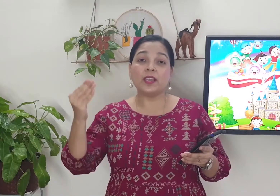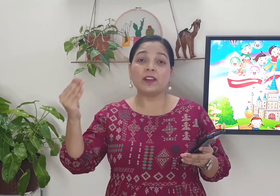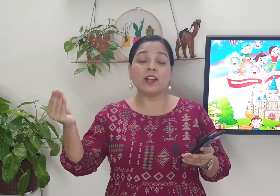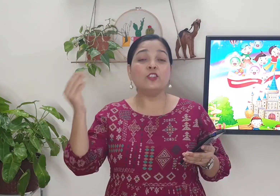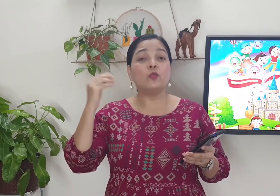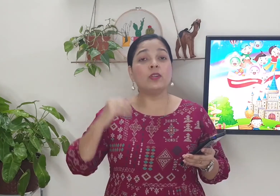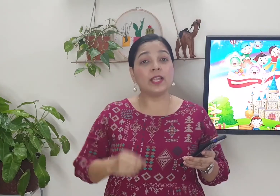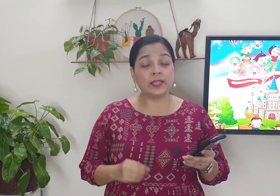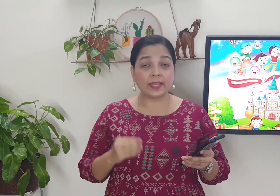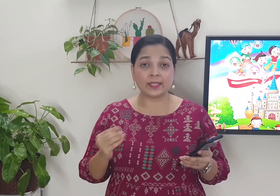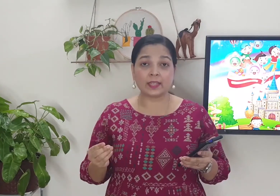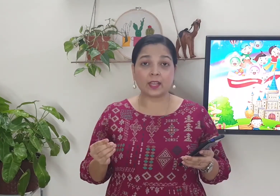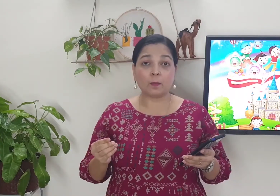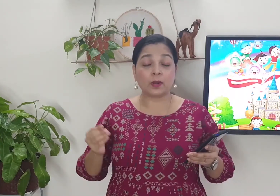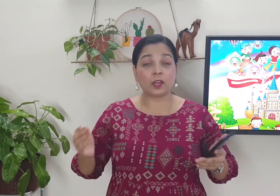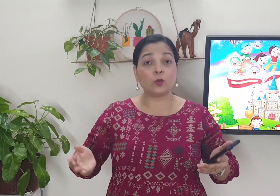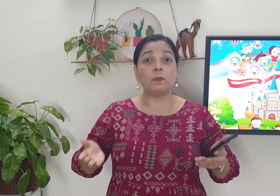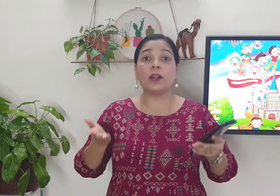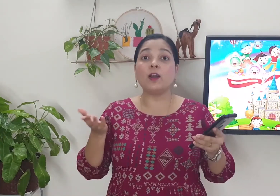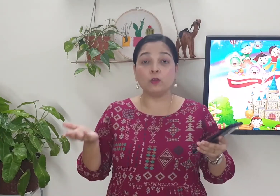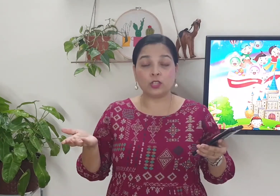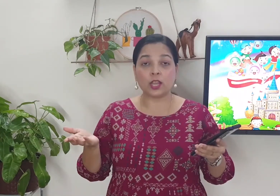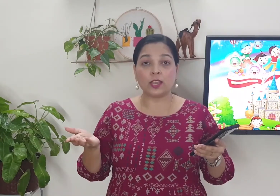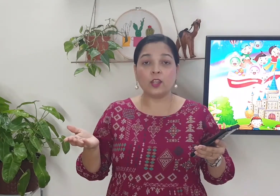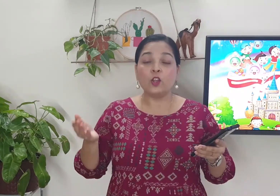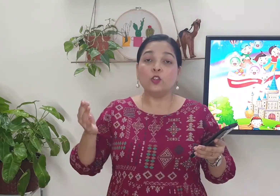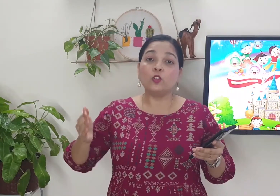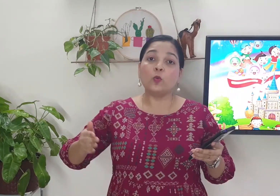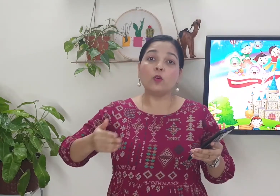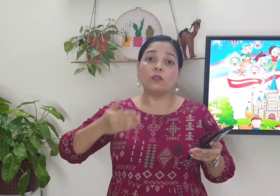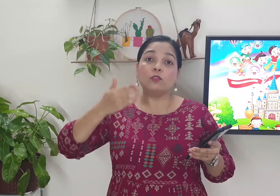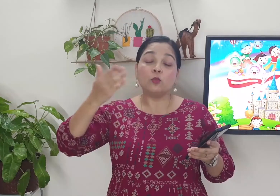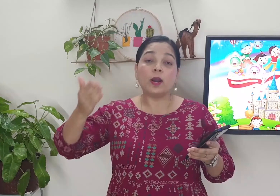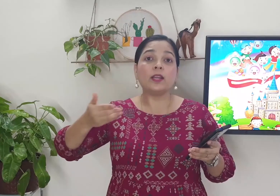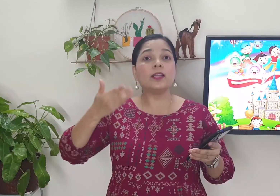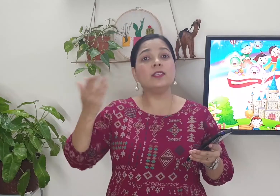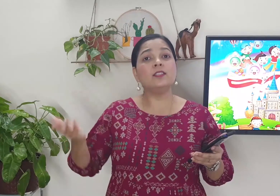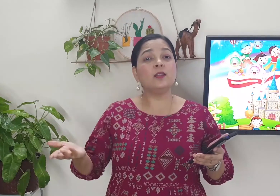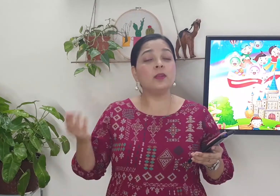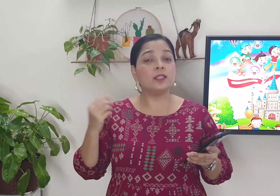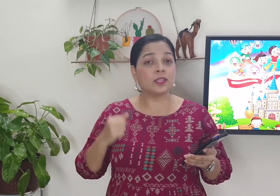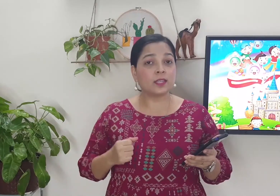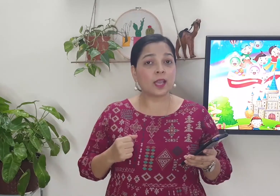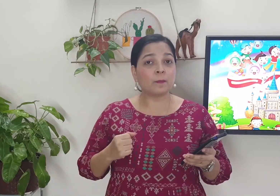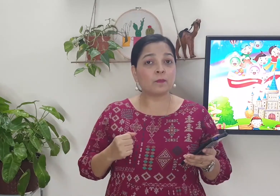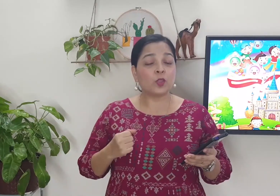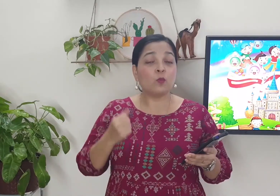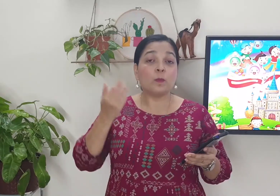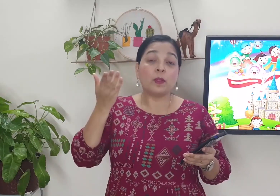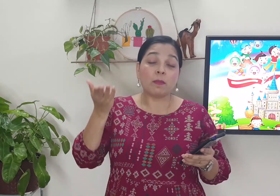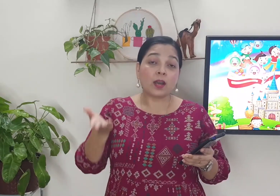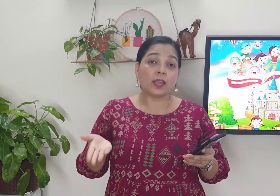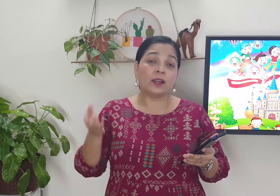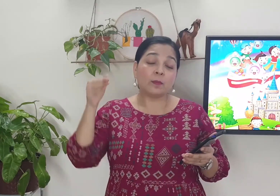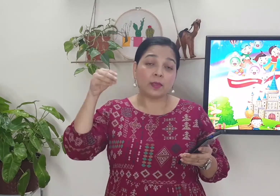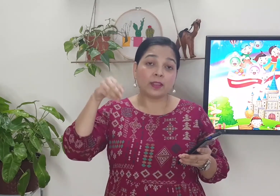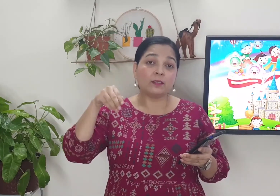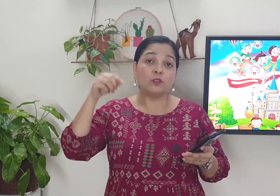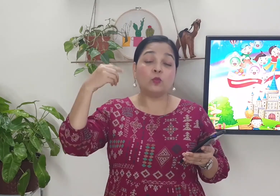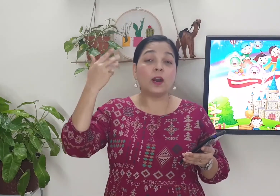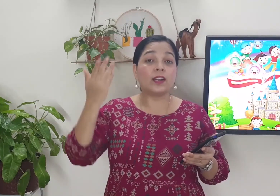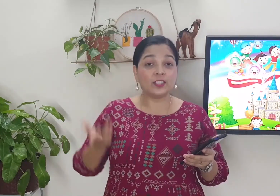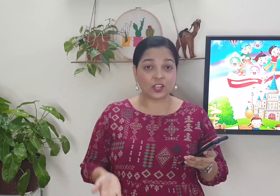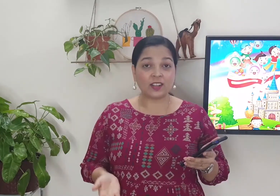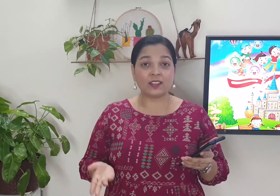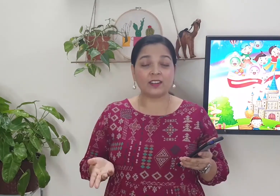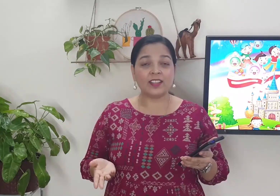तो परमेश्वराच्या राज्यात प्रवेशही करू शकणार नाही. पण एखादा म्हातारा झाल्यास कसं काय परत जन्मू शकतो? आपल्या